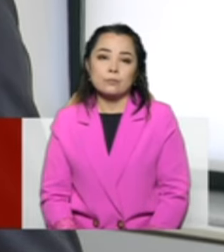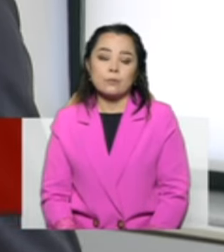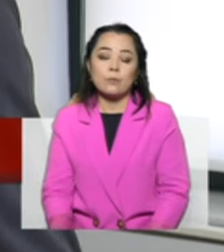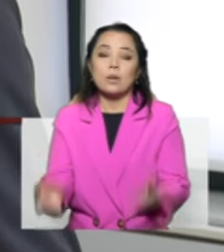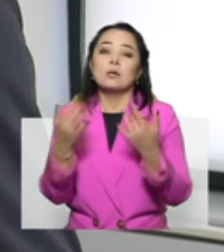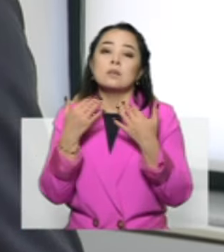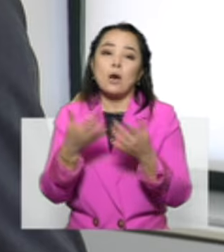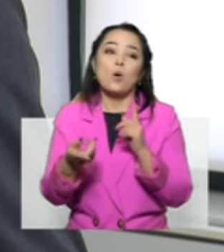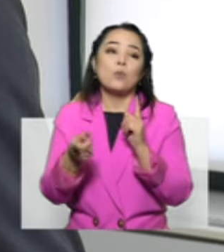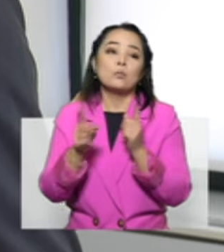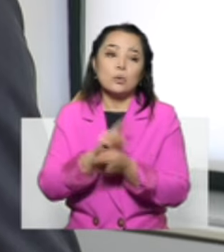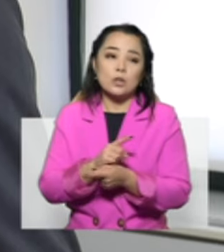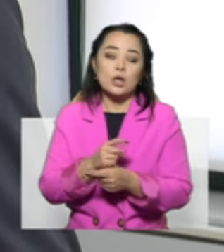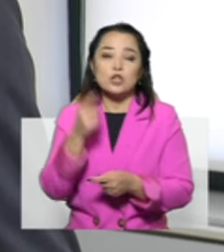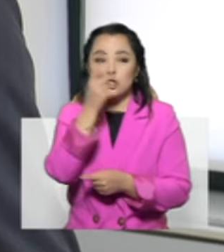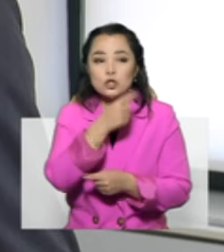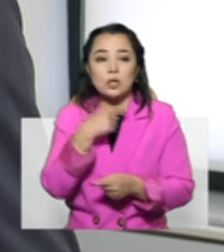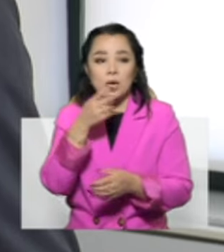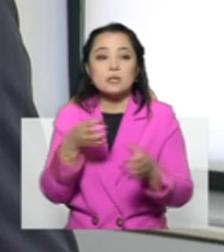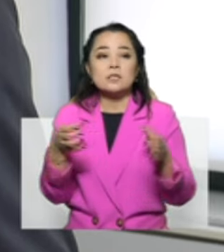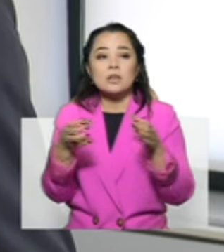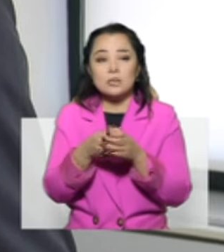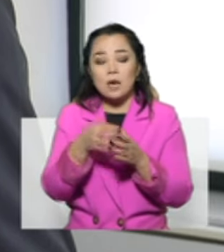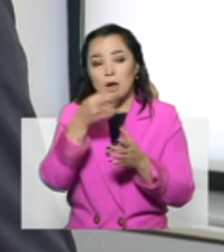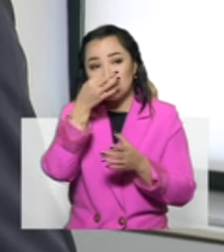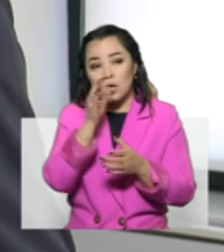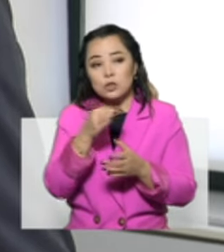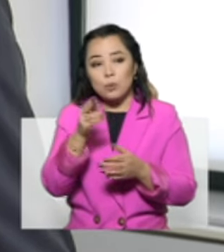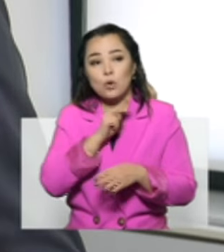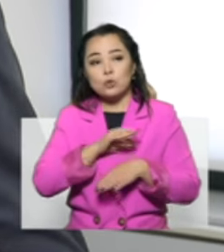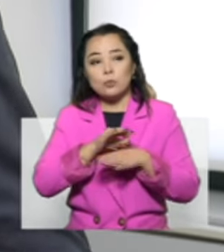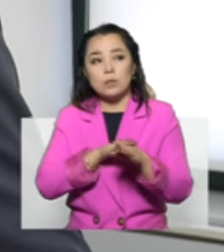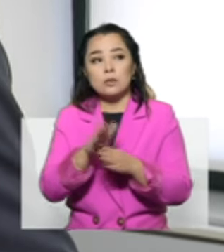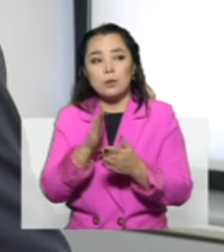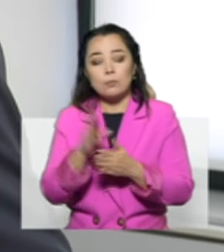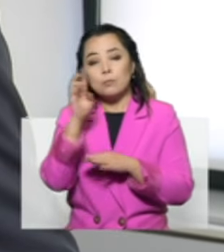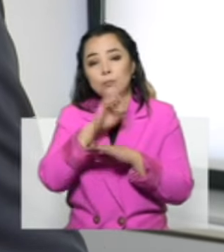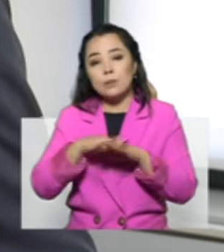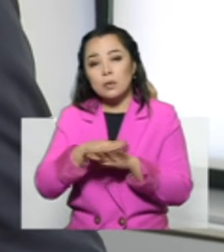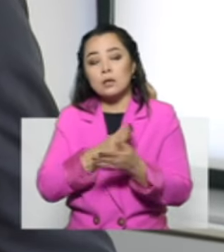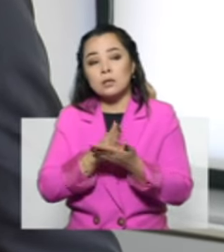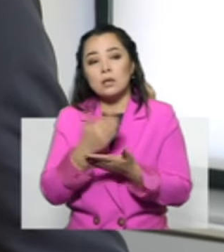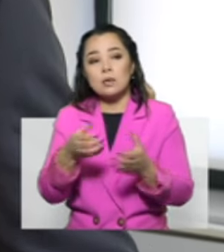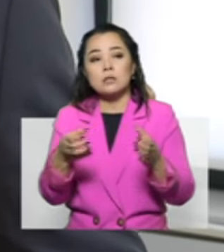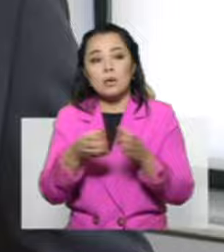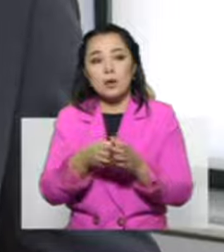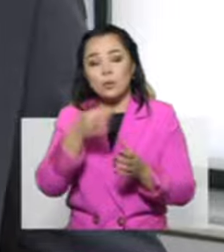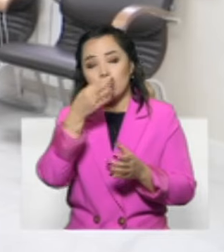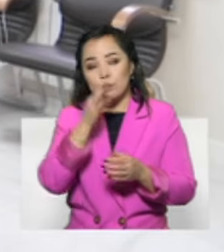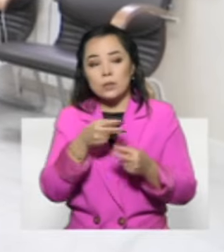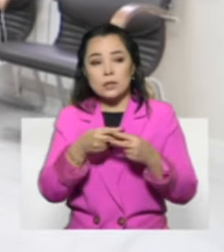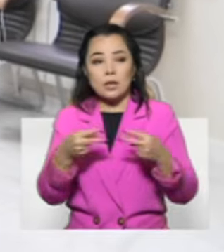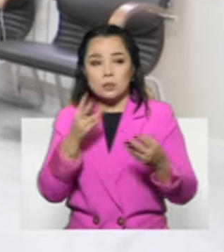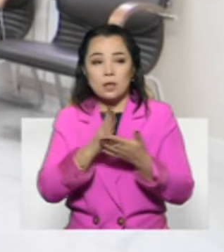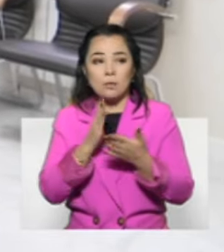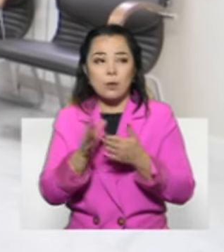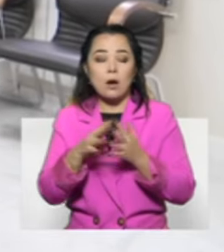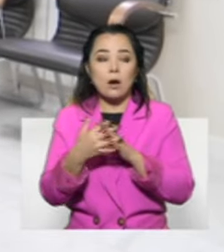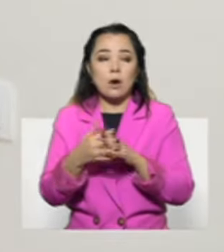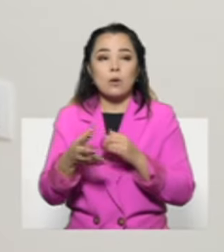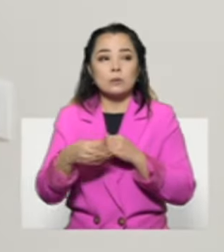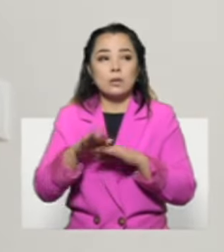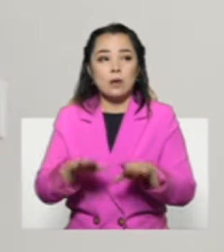Яғни жеке сектордағы тәжірибе, жұмыс тәжірибесі мемлекеттік қызметтегі жұмыс тәжірибеге теңестірілді. Ал ауыл аймақтағы